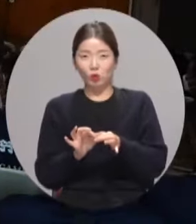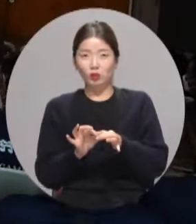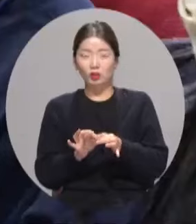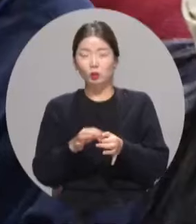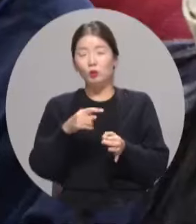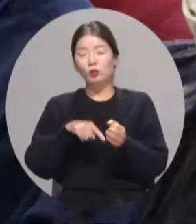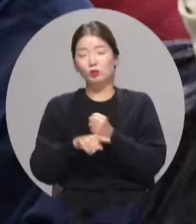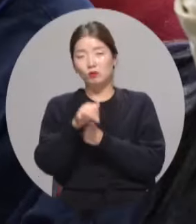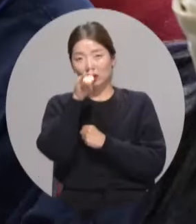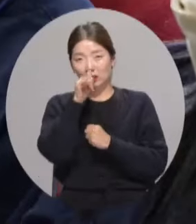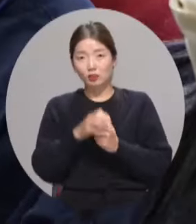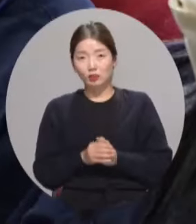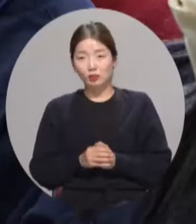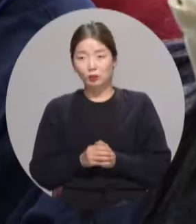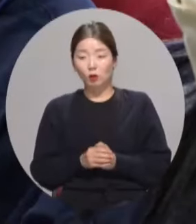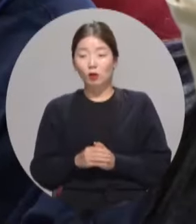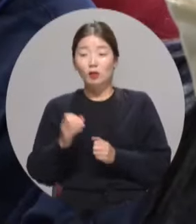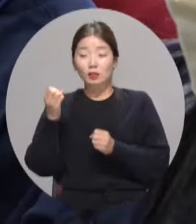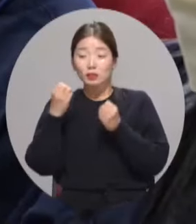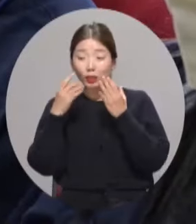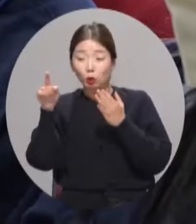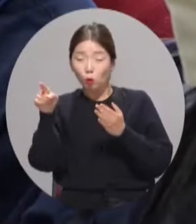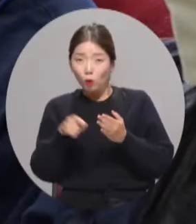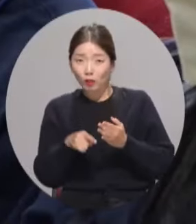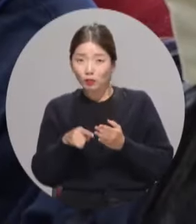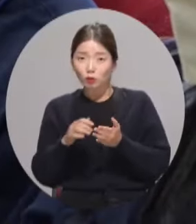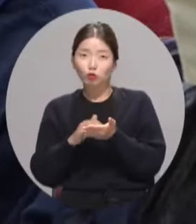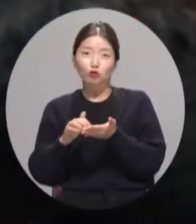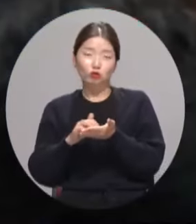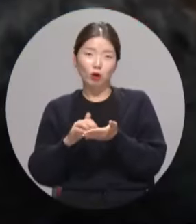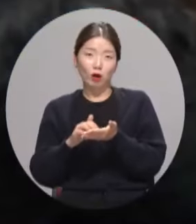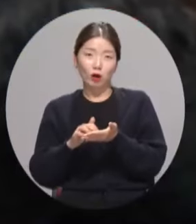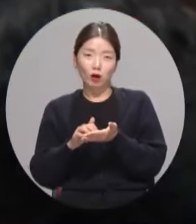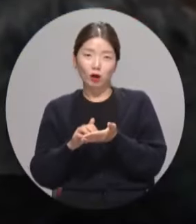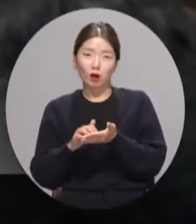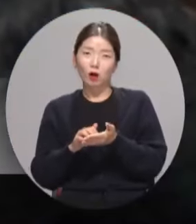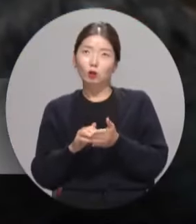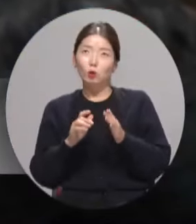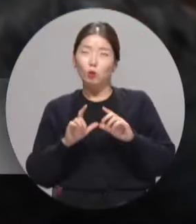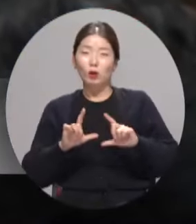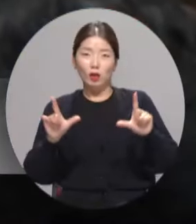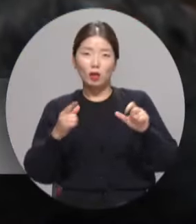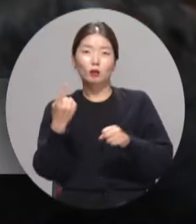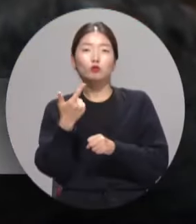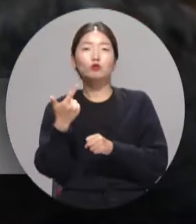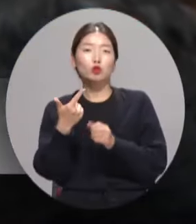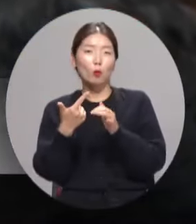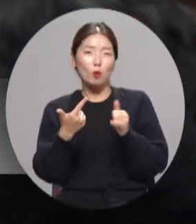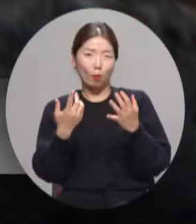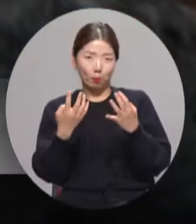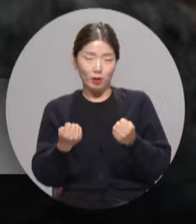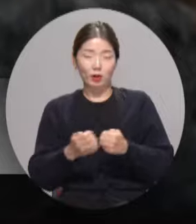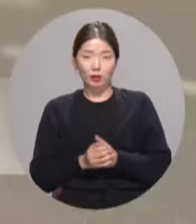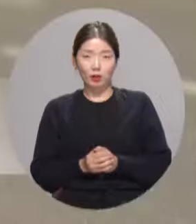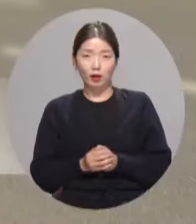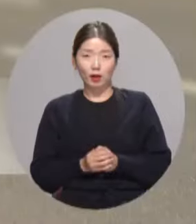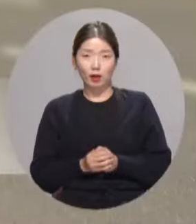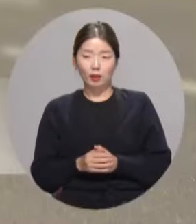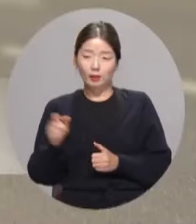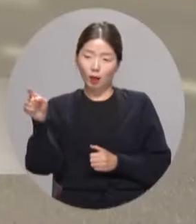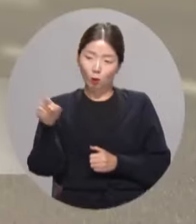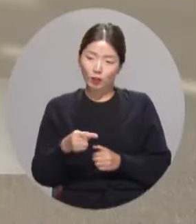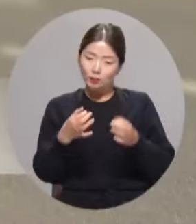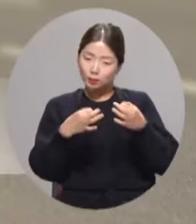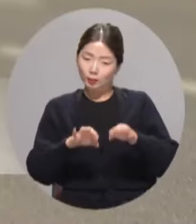다른 이유입니다. 외국인 계절 노동자 입국 예정 인원이 전북만 해도 올해 6천 명에 달하는 상황. 이들을